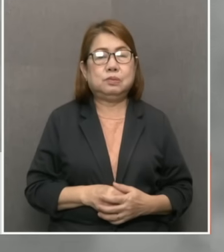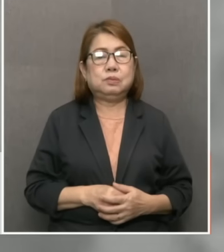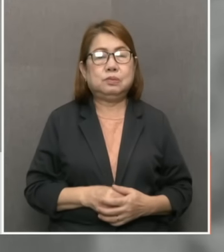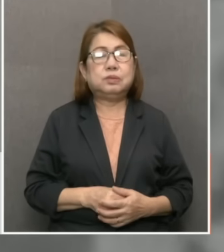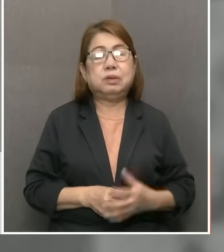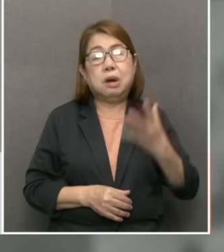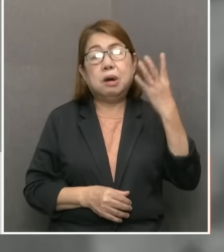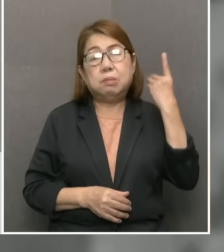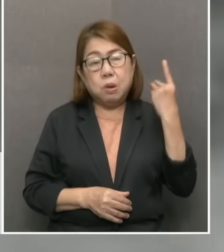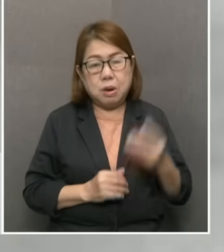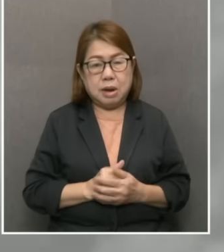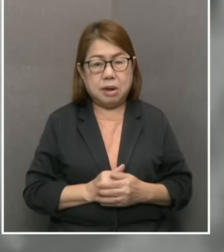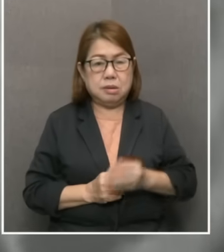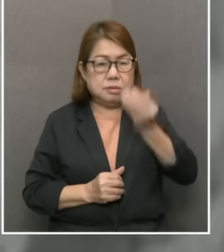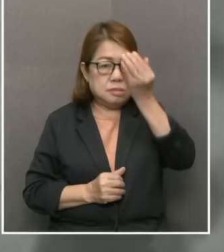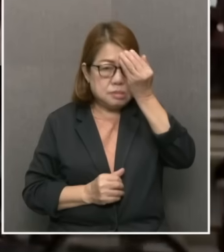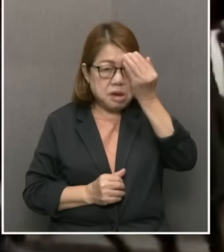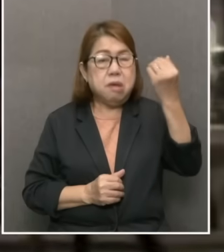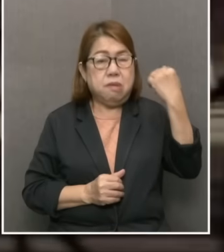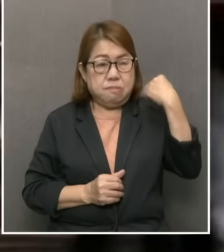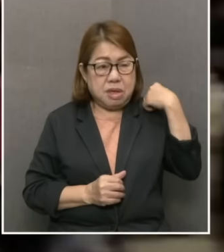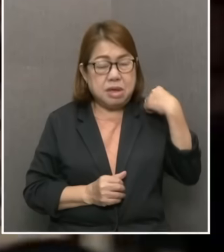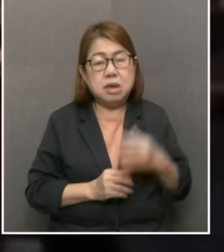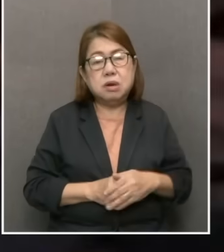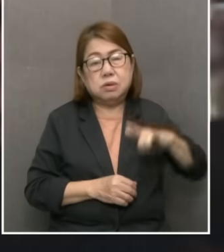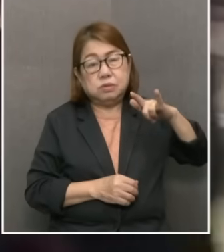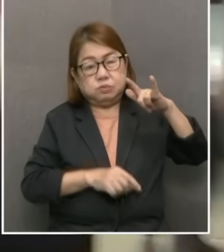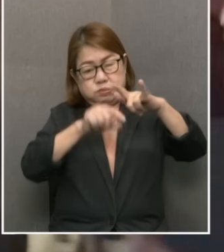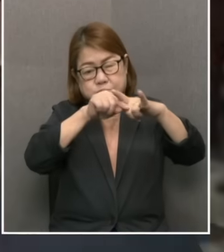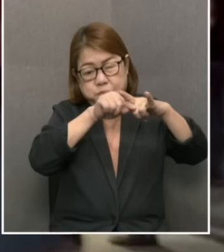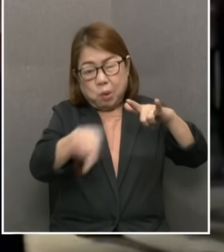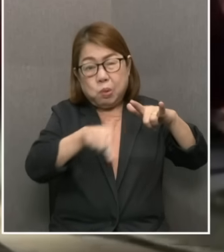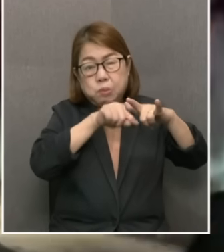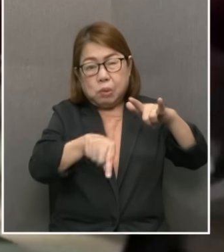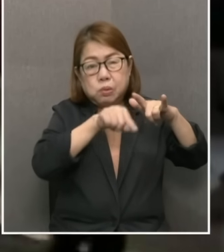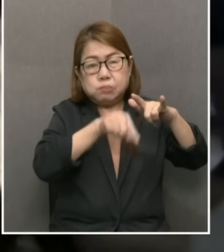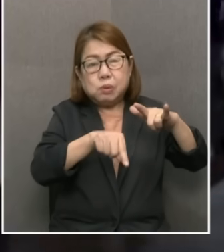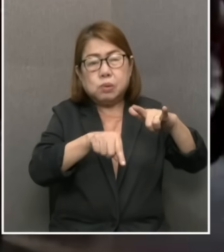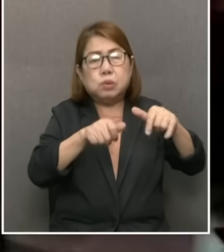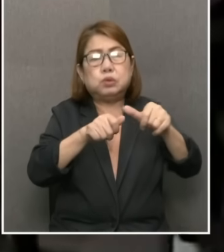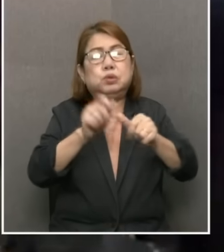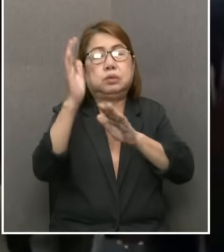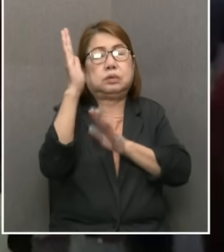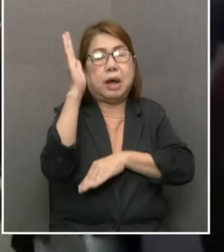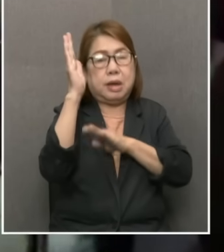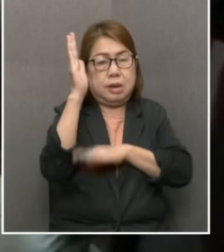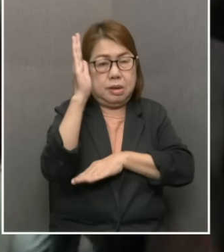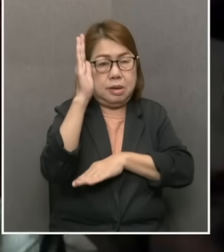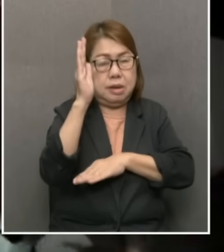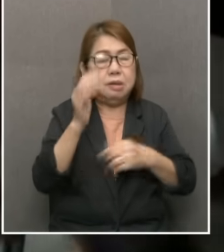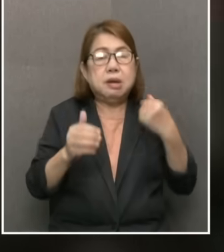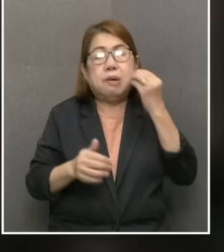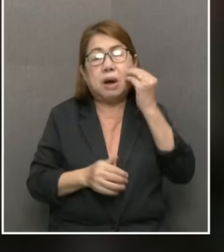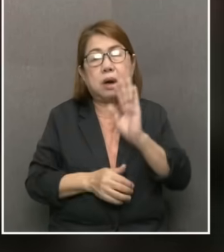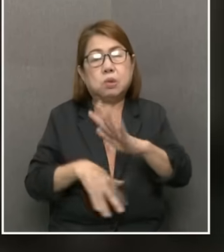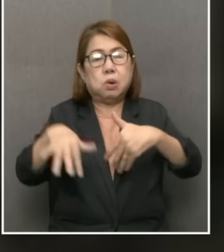และเมื่อวานนี้ครับอิสราเอลยังได้ยิงถล่มทางอากาศเมืองข่านยูนิสที่กาซาใต้จุดนี้เนี่ยก็ถูกบ้านเรือนประช